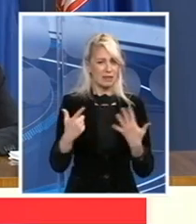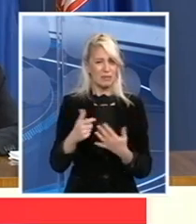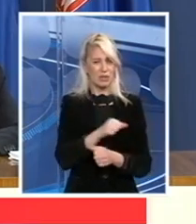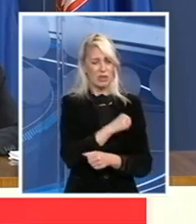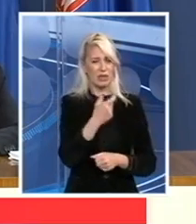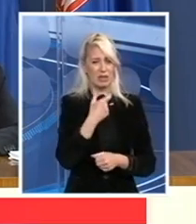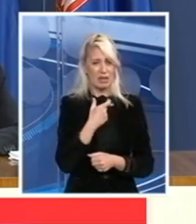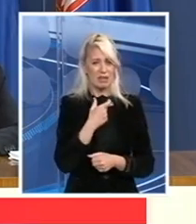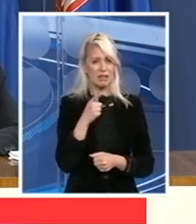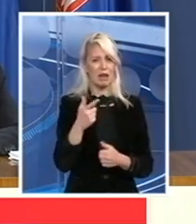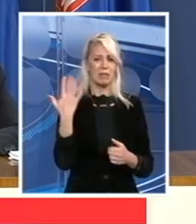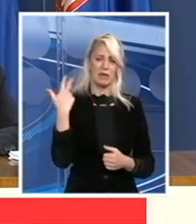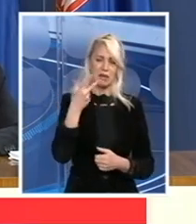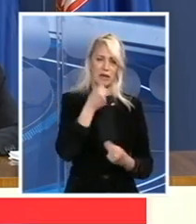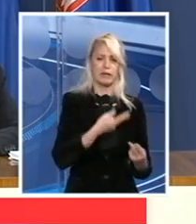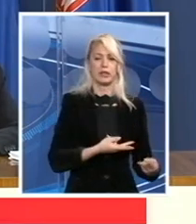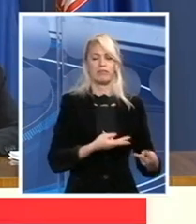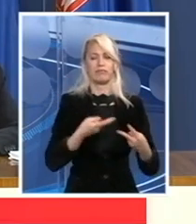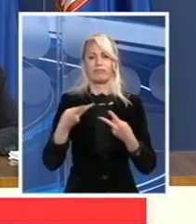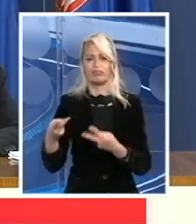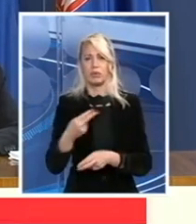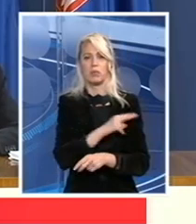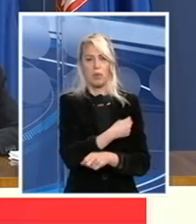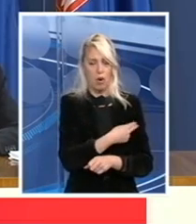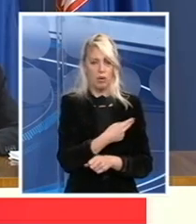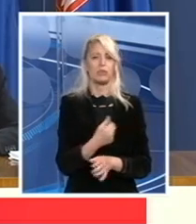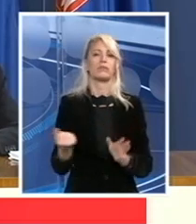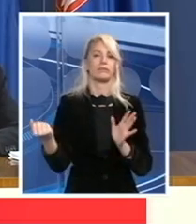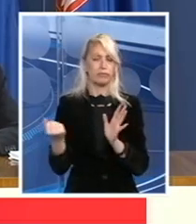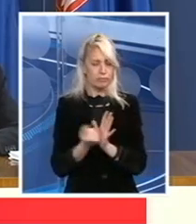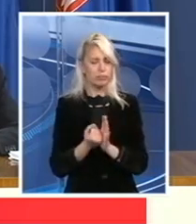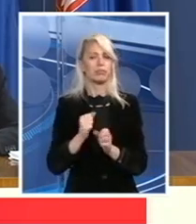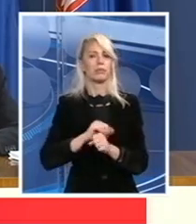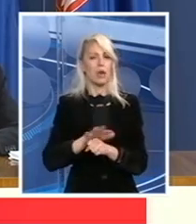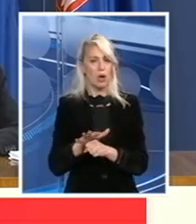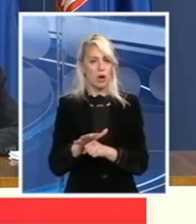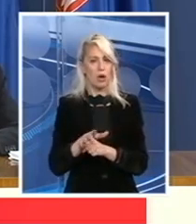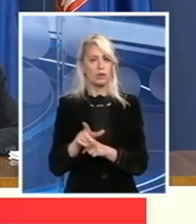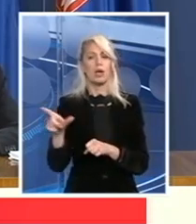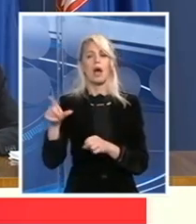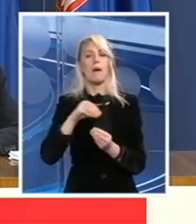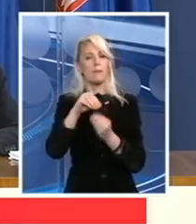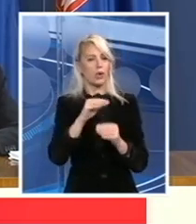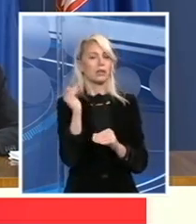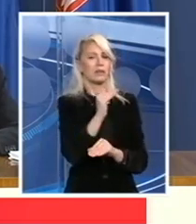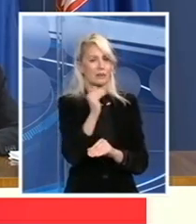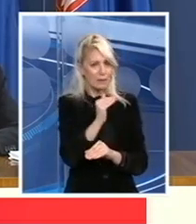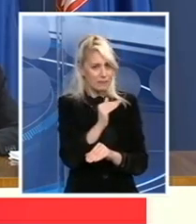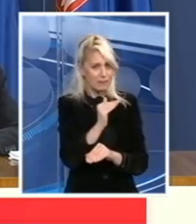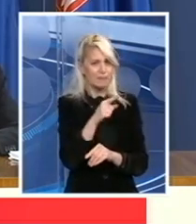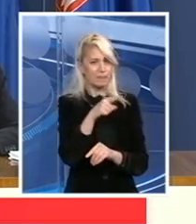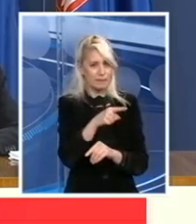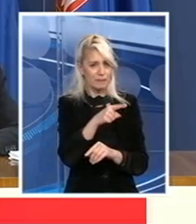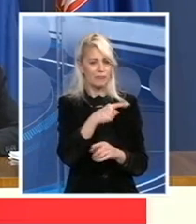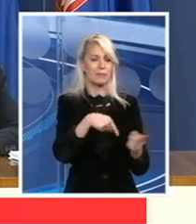po proceduri kako je predviđeno i utvrđeno je da je pozitivan. Obaveštena je porodica o tome detaljno i